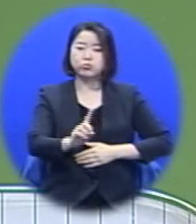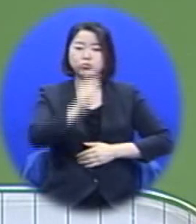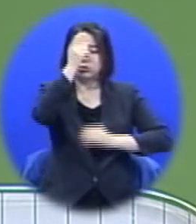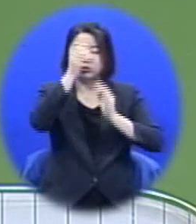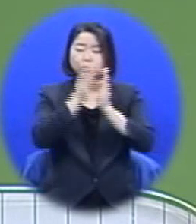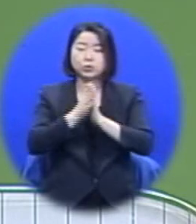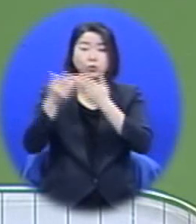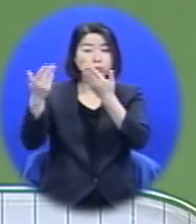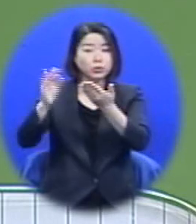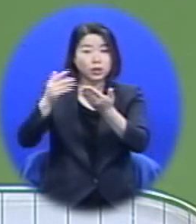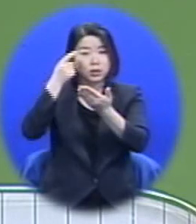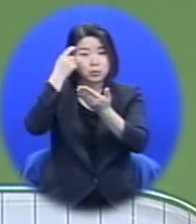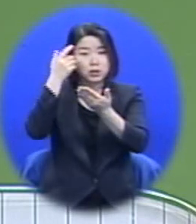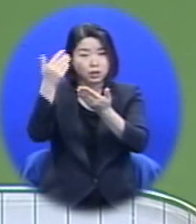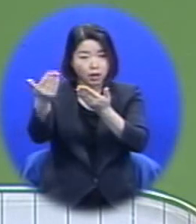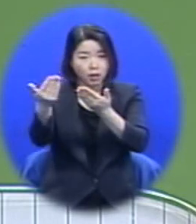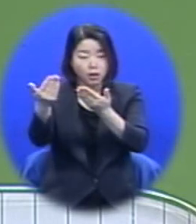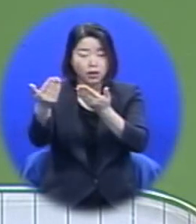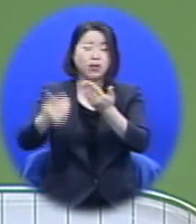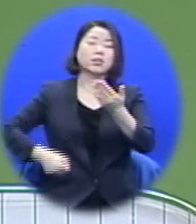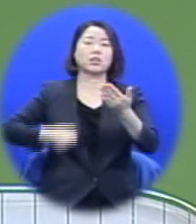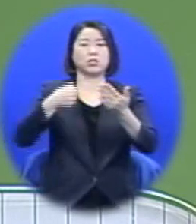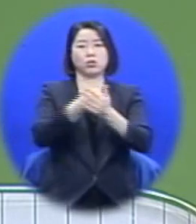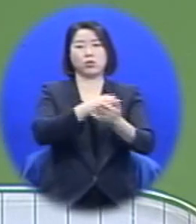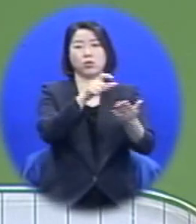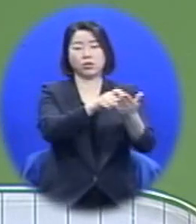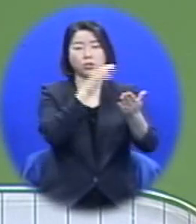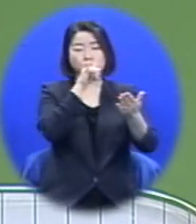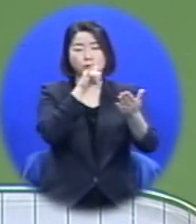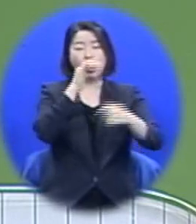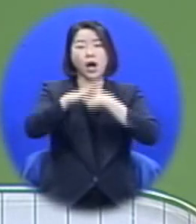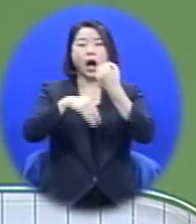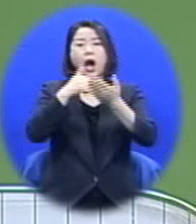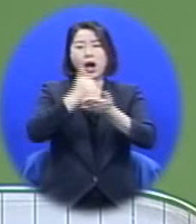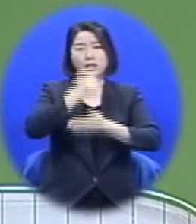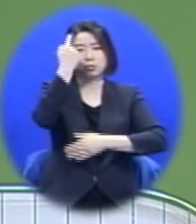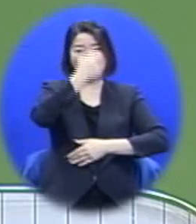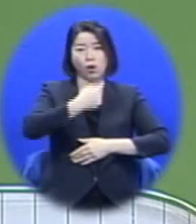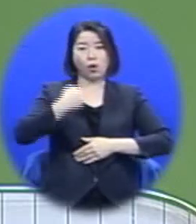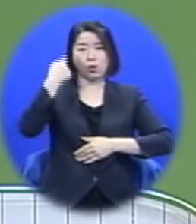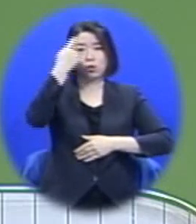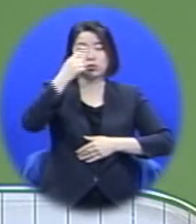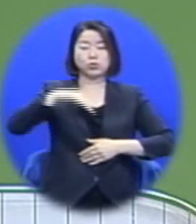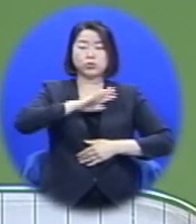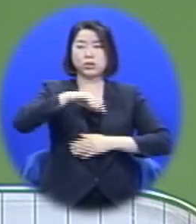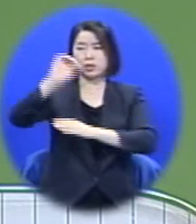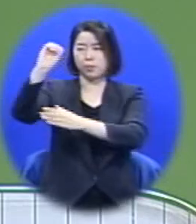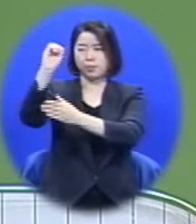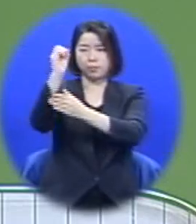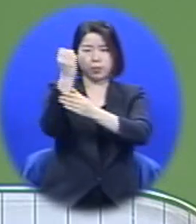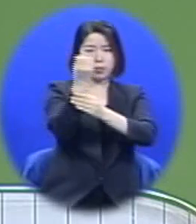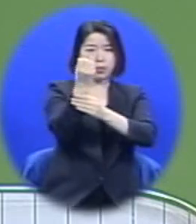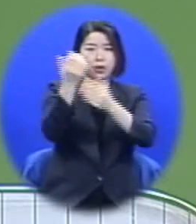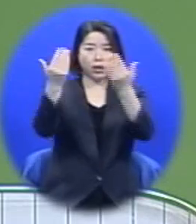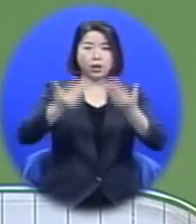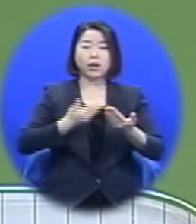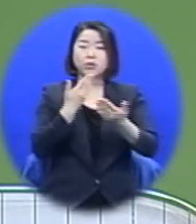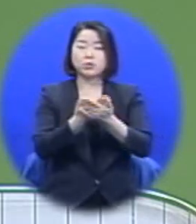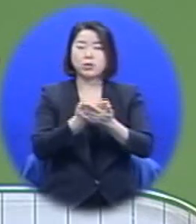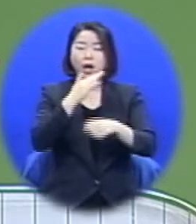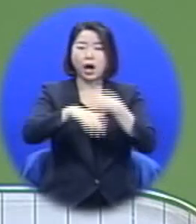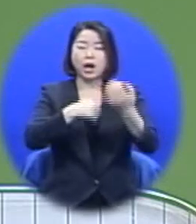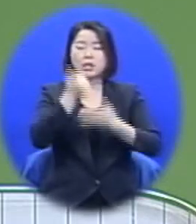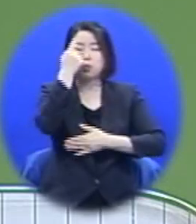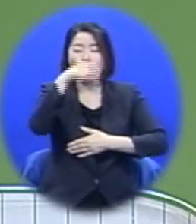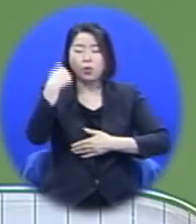합니까 이것도 정 해주셨어요 하나님의 얼굴을 우리에게 돌이켜 주소서 하나님의 얼굴을 구하라 는